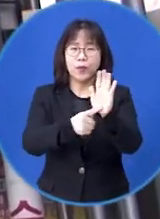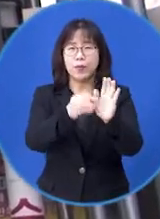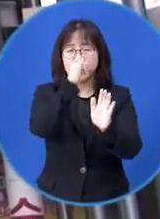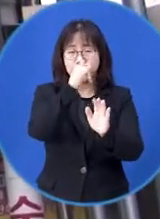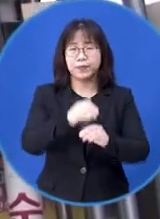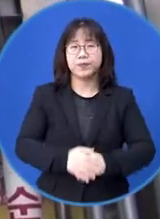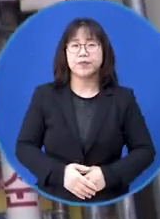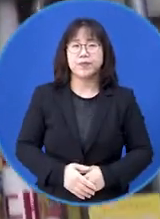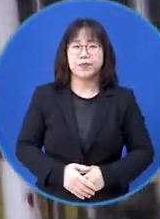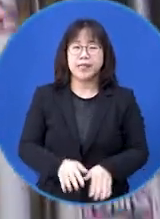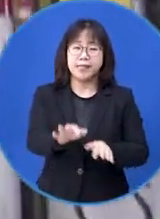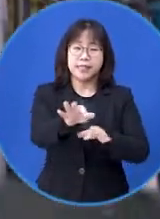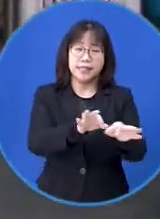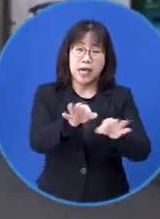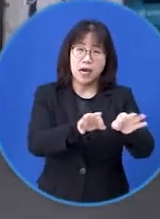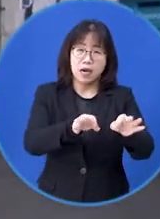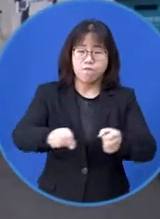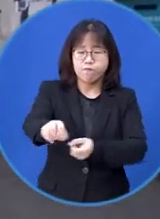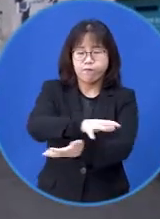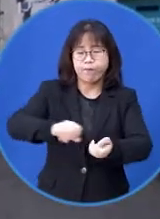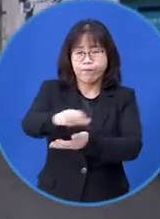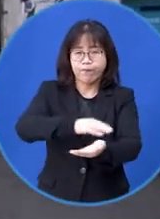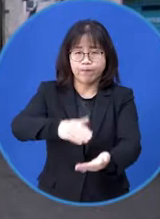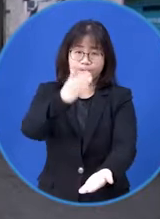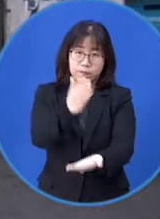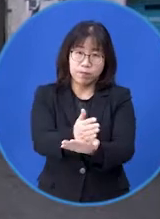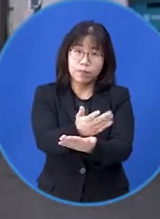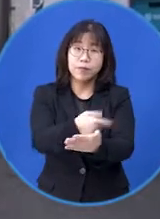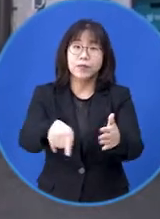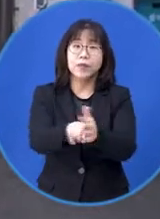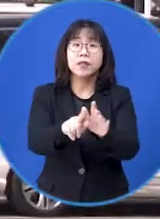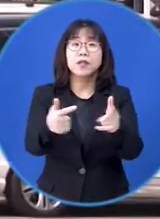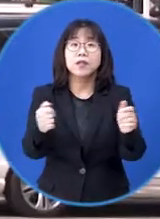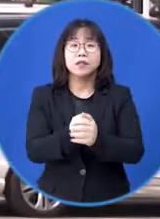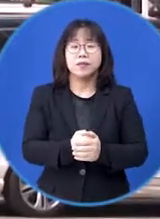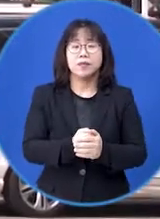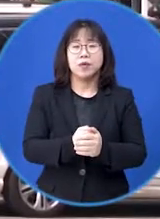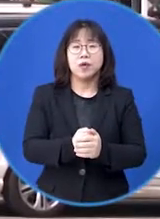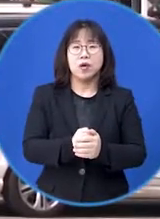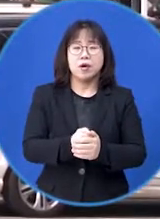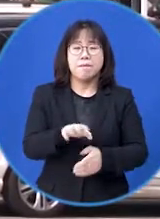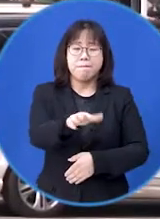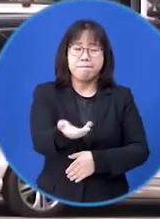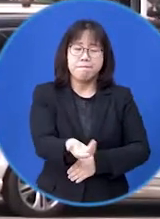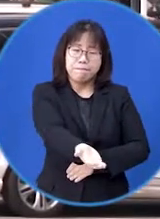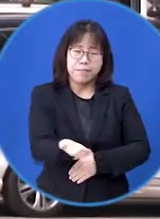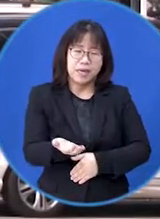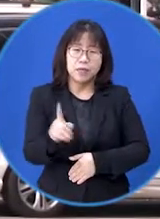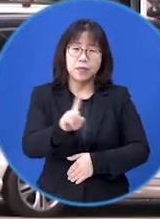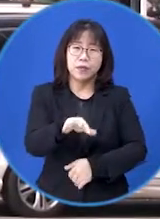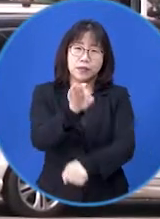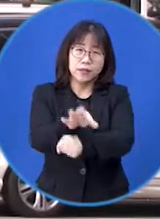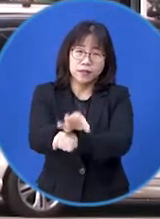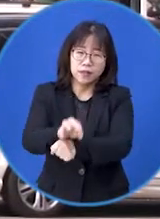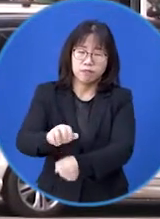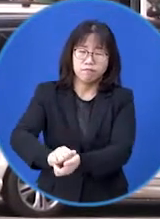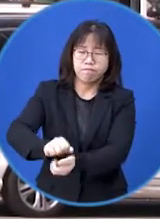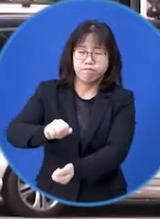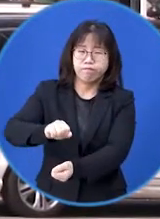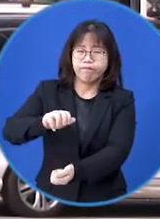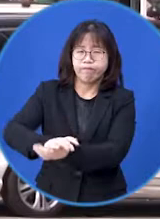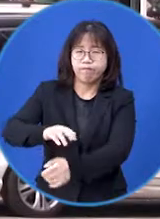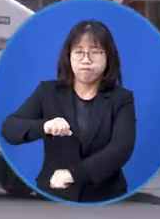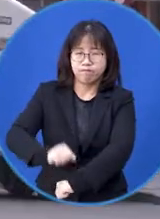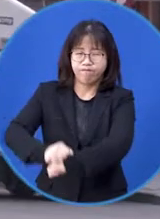위한 다각적인 노력을 펼치고 있습니다. 강서구는 시장 질서 교란 행위를 사전에 차단하기 위해